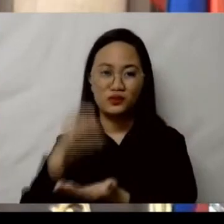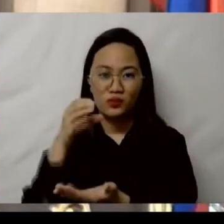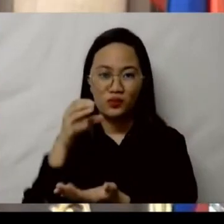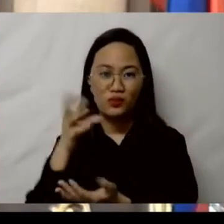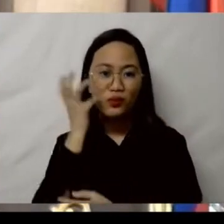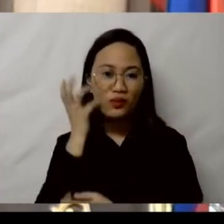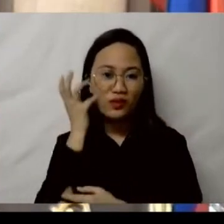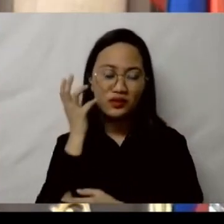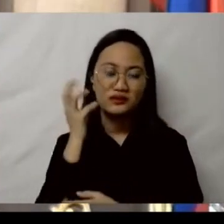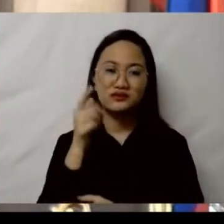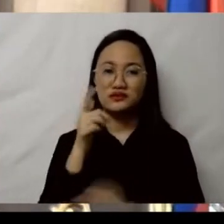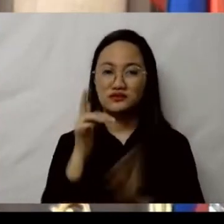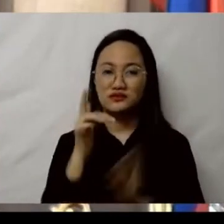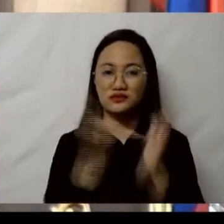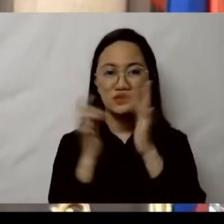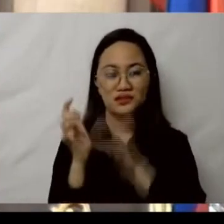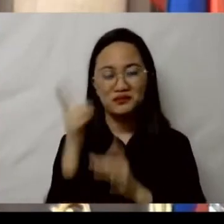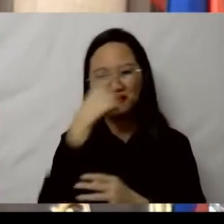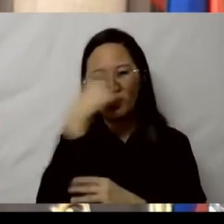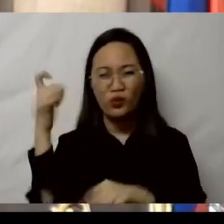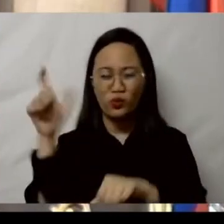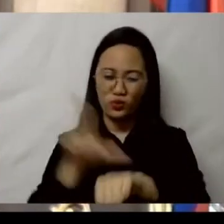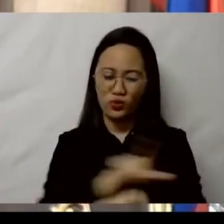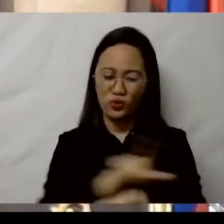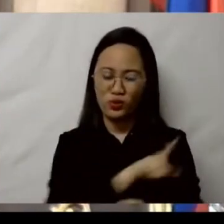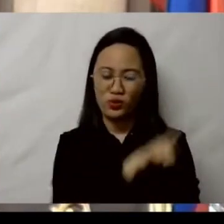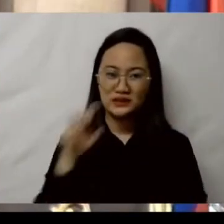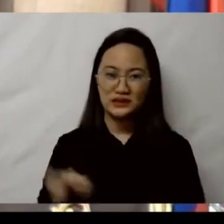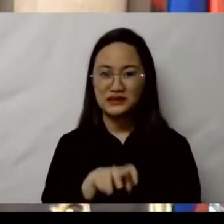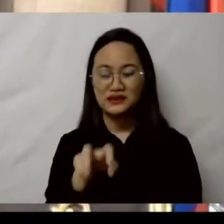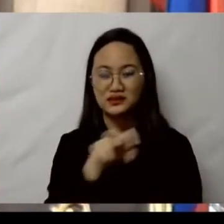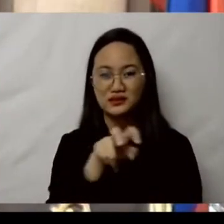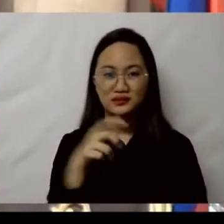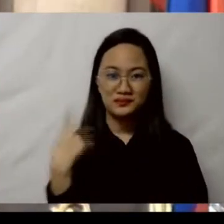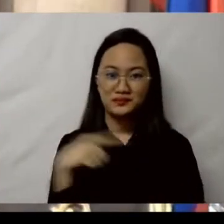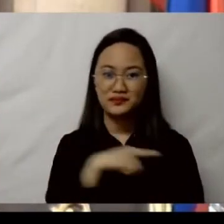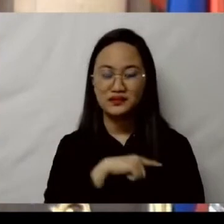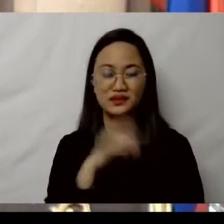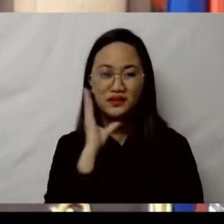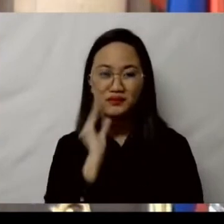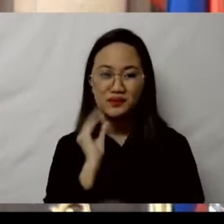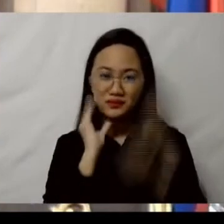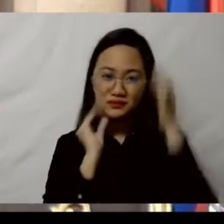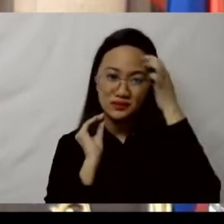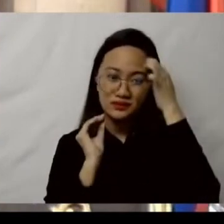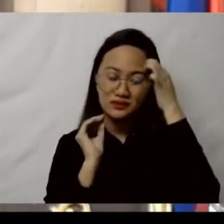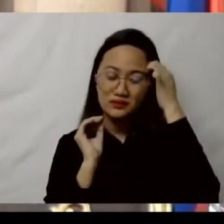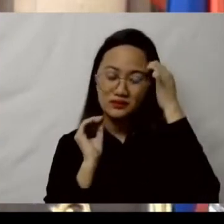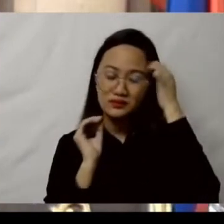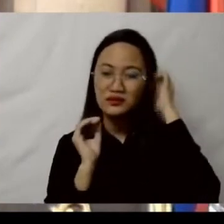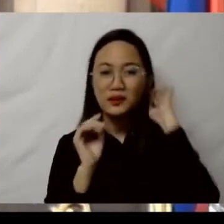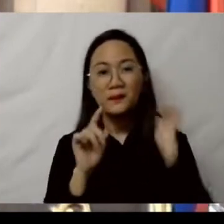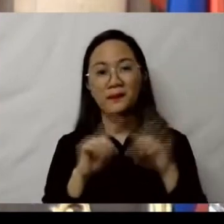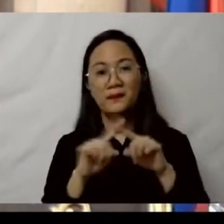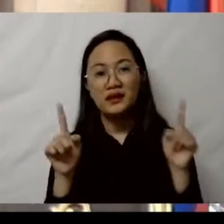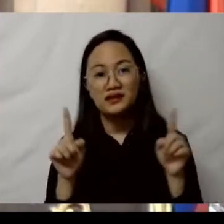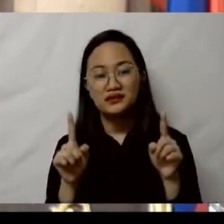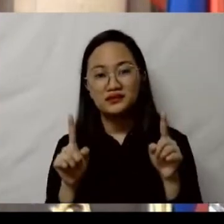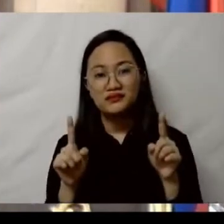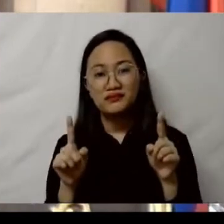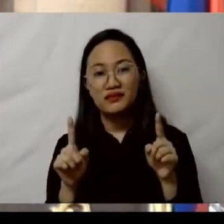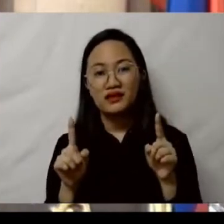Sapagkat, ahaba-haba pa ang tatahakin natin. Don't lose hope. Our God loves us so